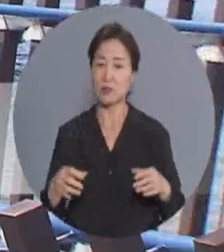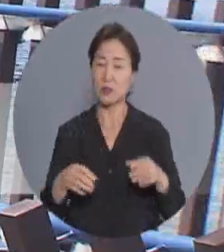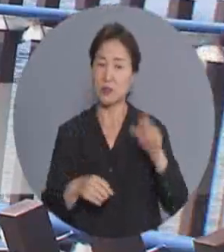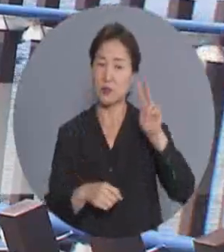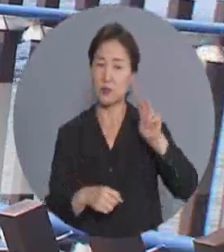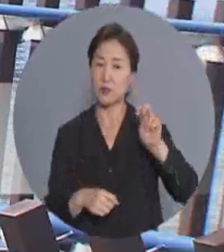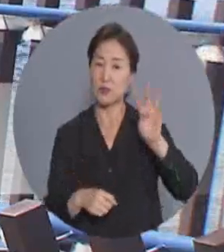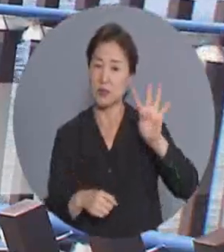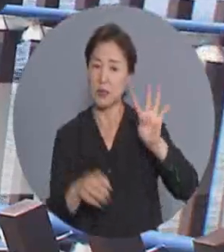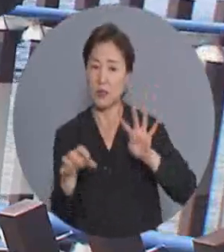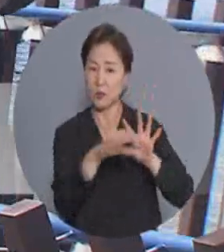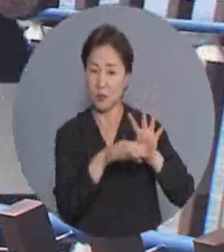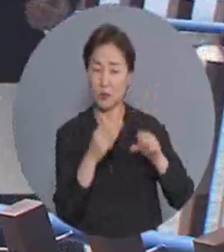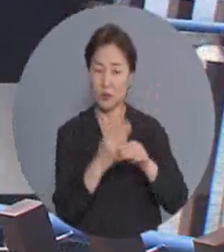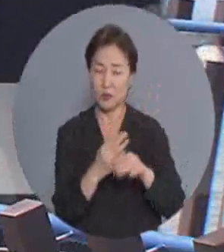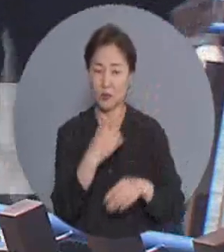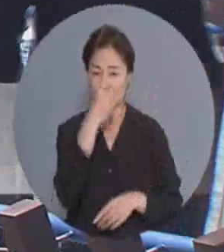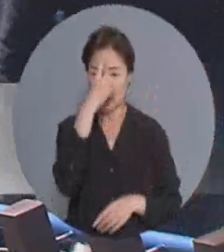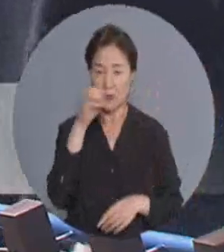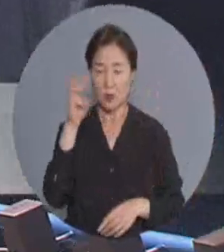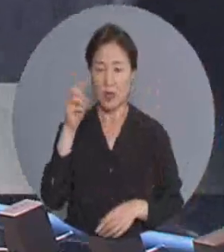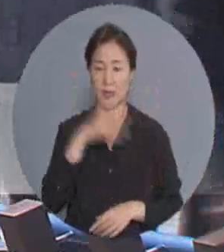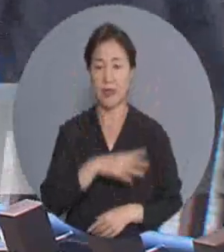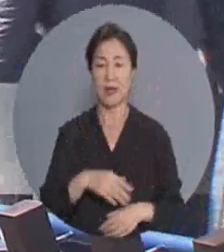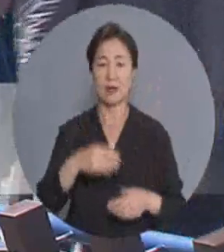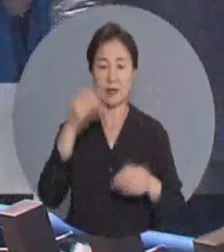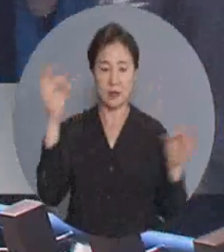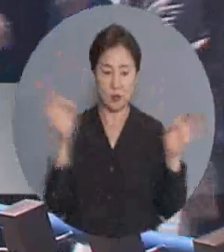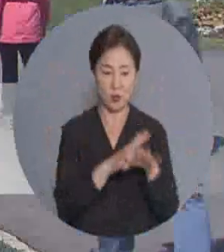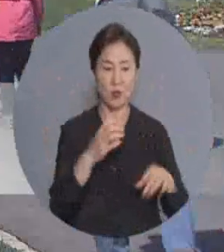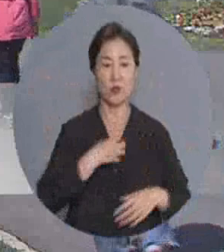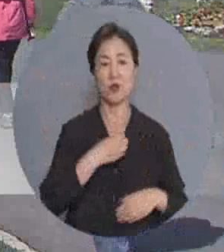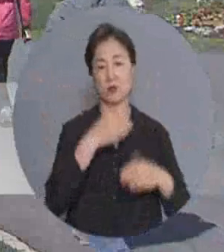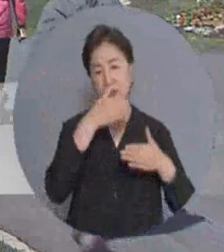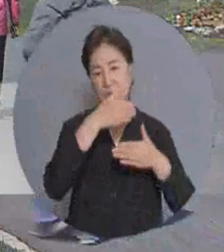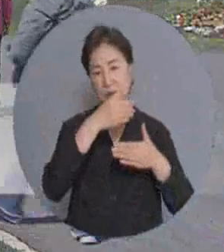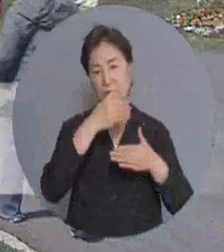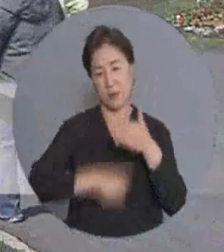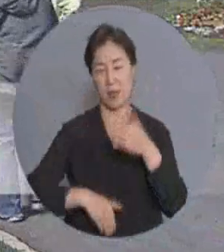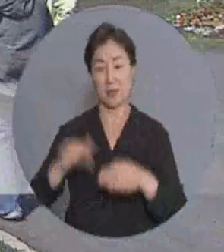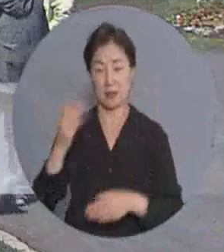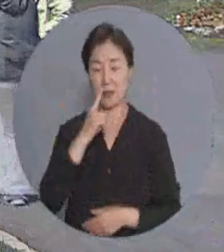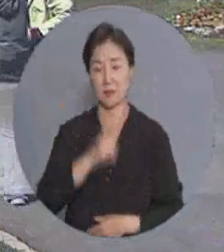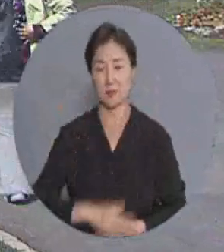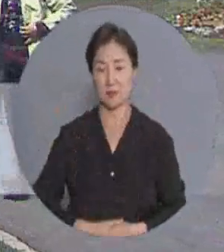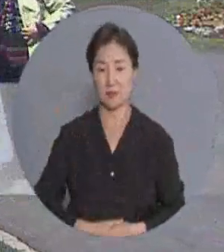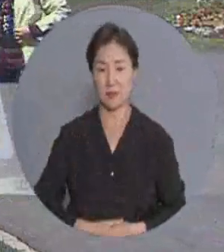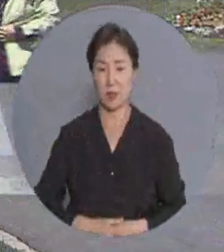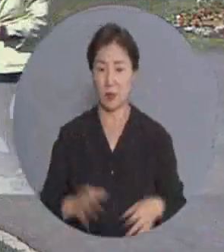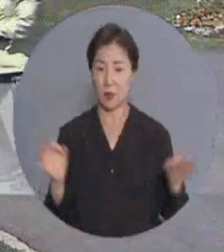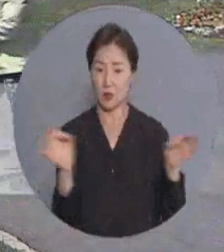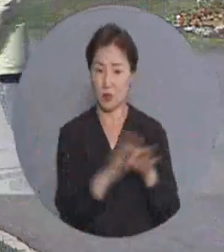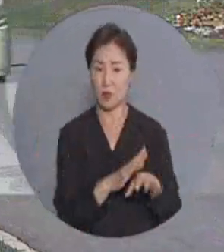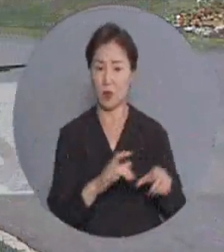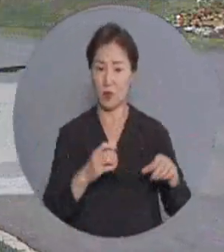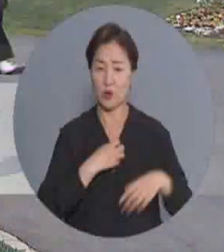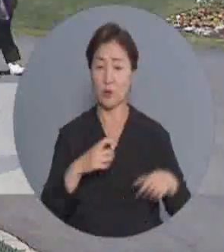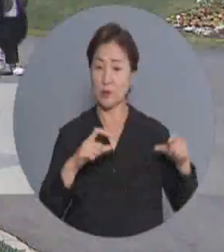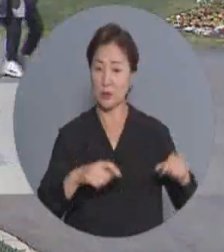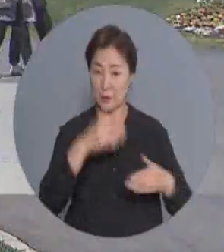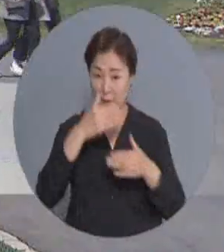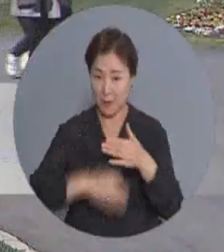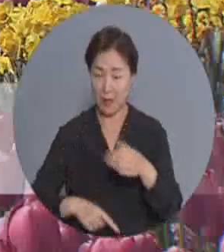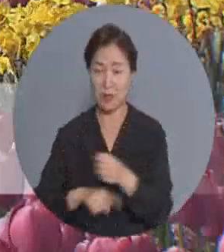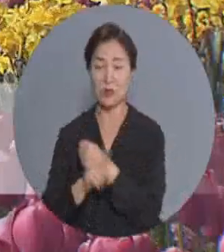광양과 함께 소멸 위험 지역에 제외됐다고 밝혔습니다. 시는 소멸 위험 지역에서 제외될 수 있었던 것이 지난해